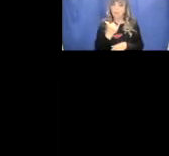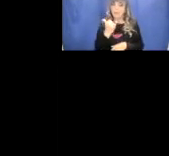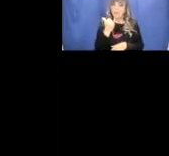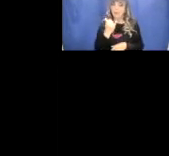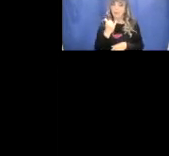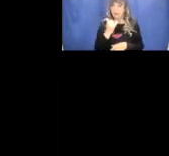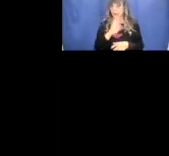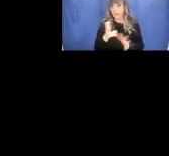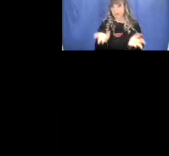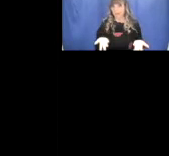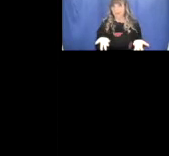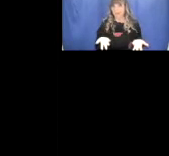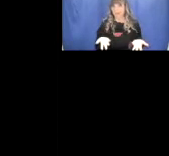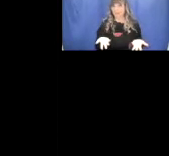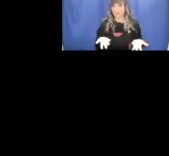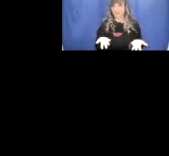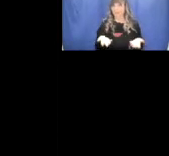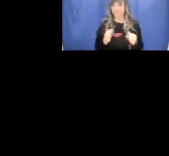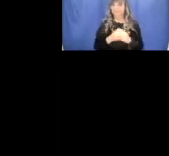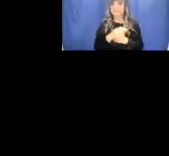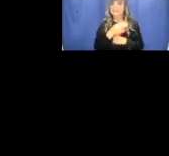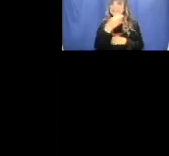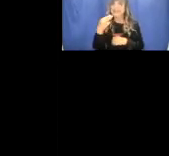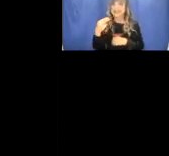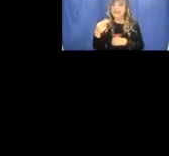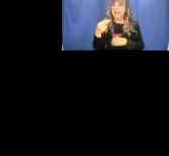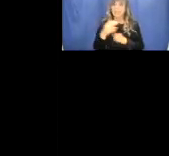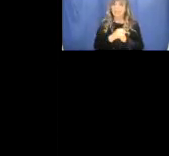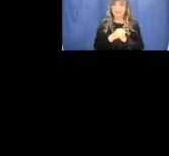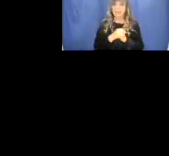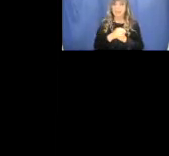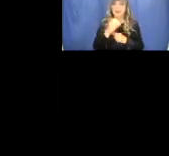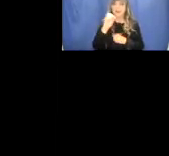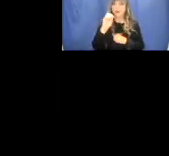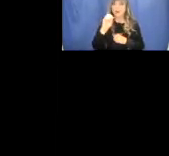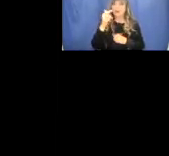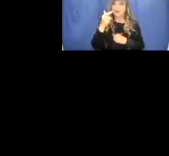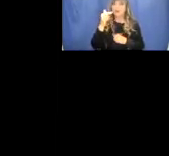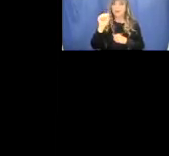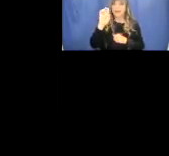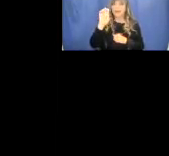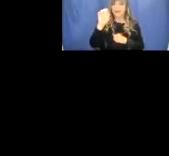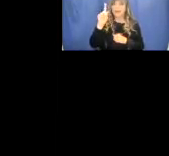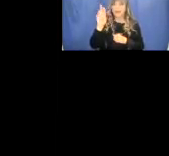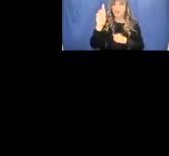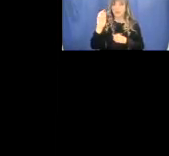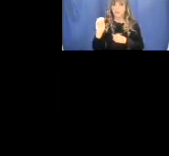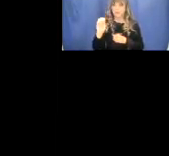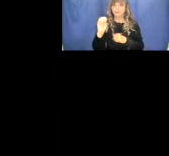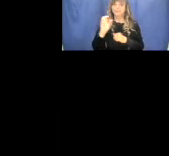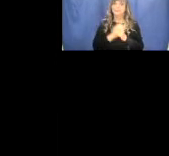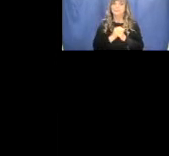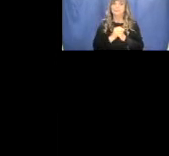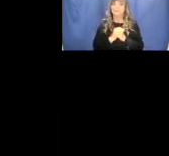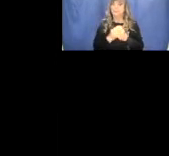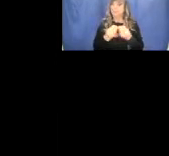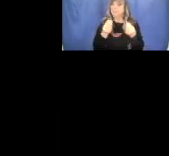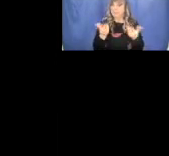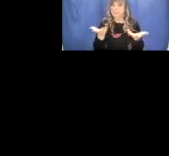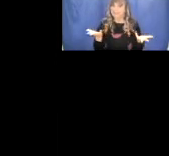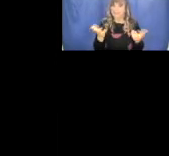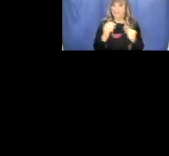cosa questa si chiama un 8 ed rom o tetro perché